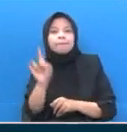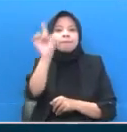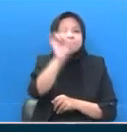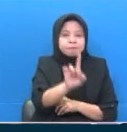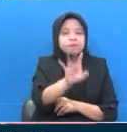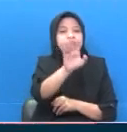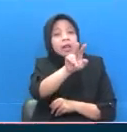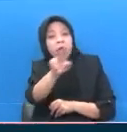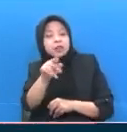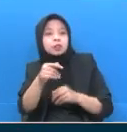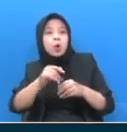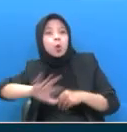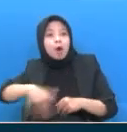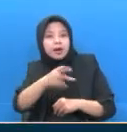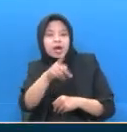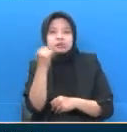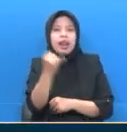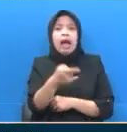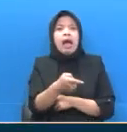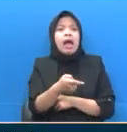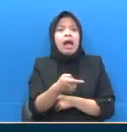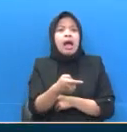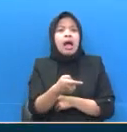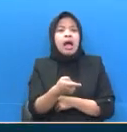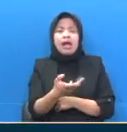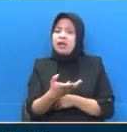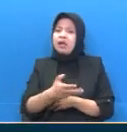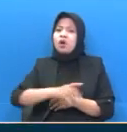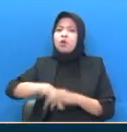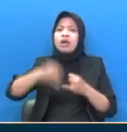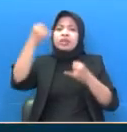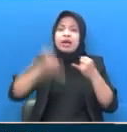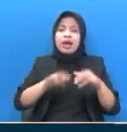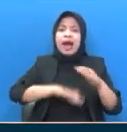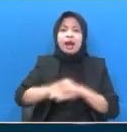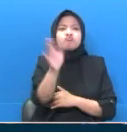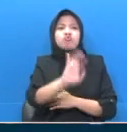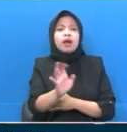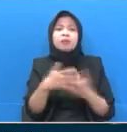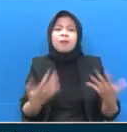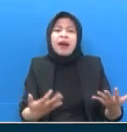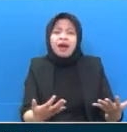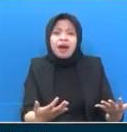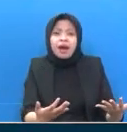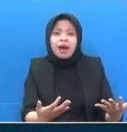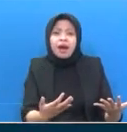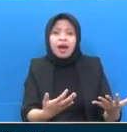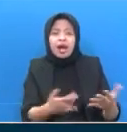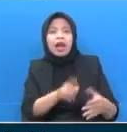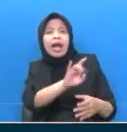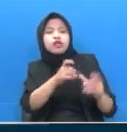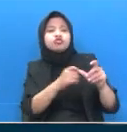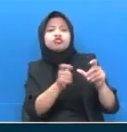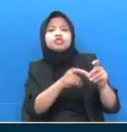terhadap keluarga ternyata salah, bahwa keluarga yang anak terakhir adalah bukan anaknya, kan gitu kan. Kemudian ada profil